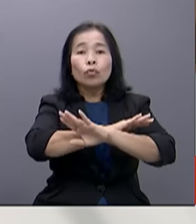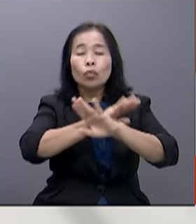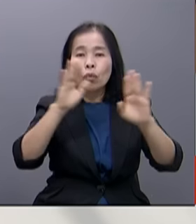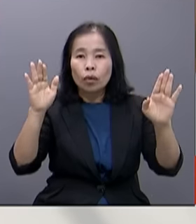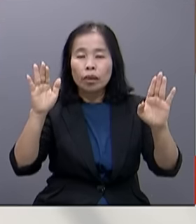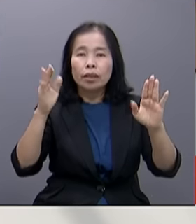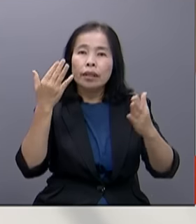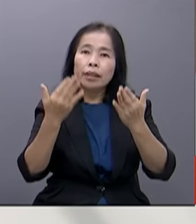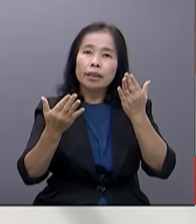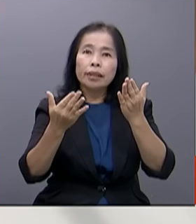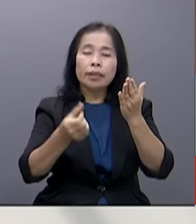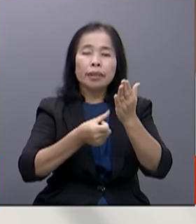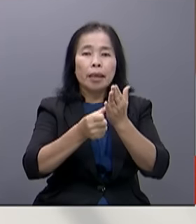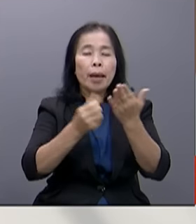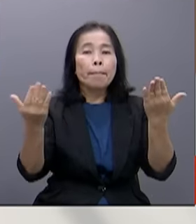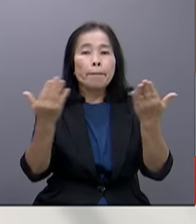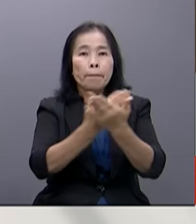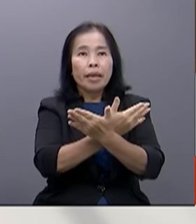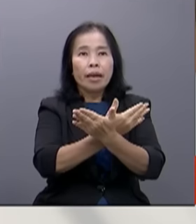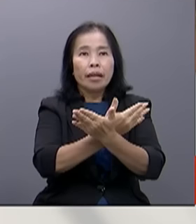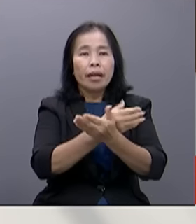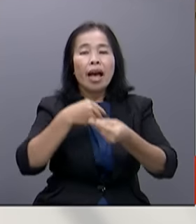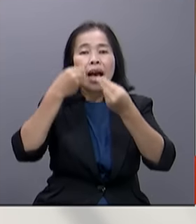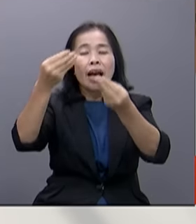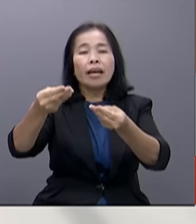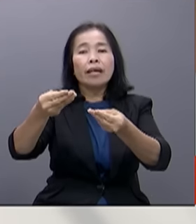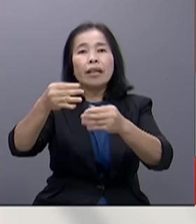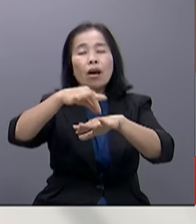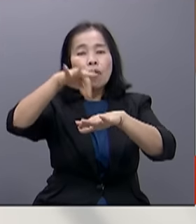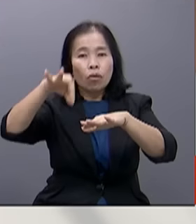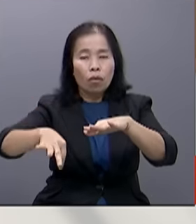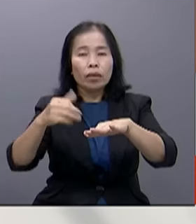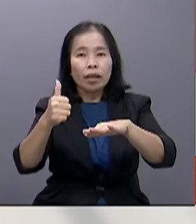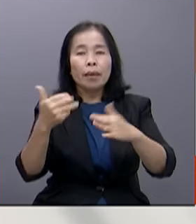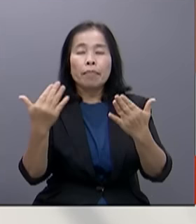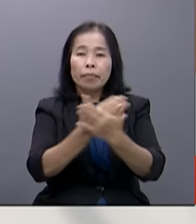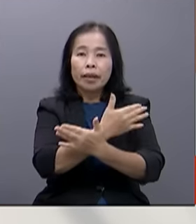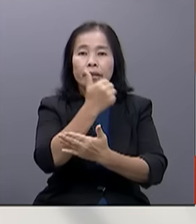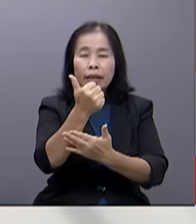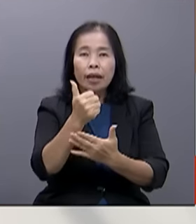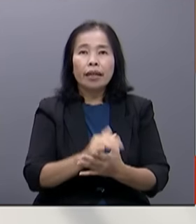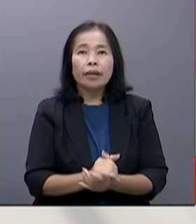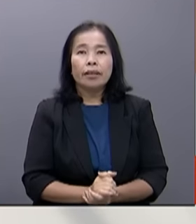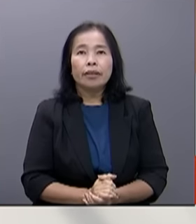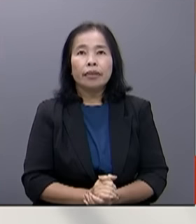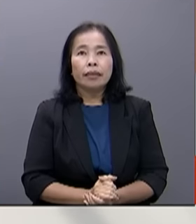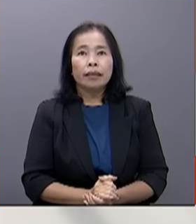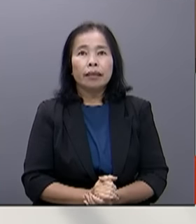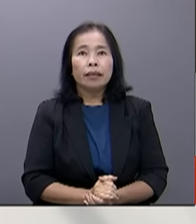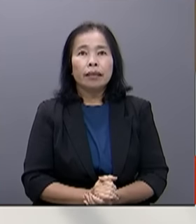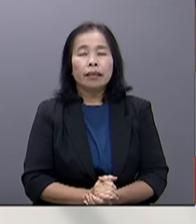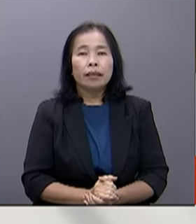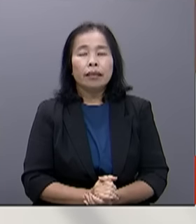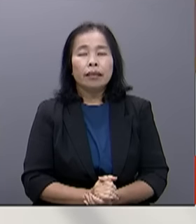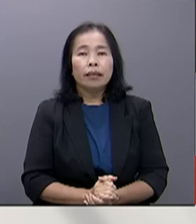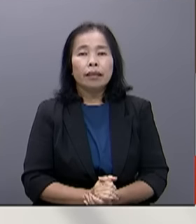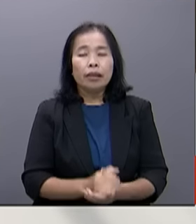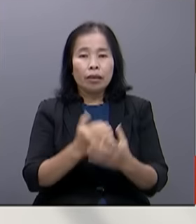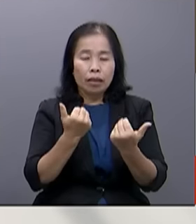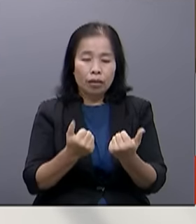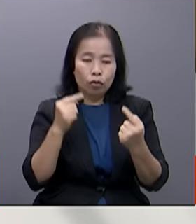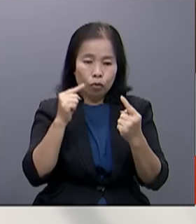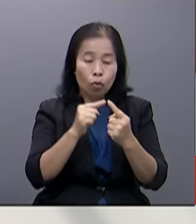คำสั่งที่ให้ออกและท่านก็ได้หน้าบันทึกต่อข้อหารือของคณะกรรมการก